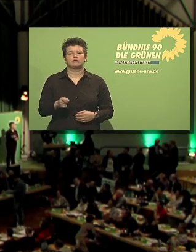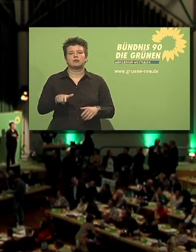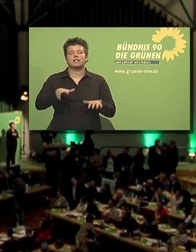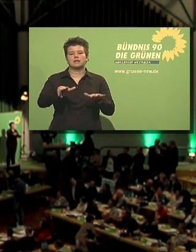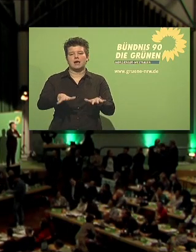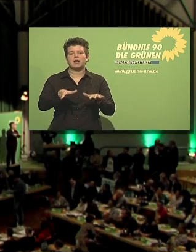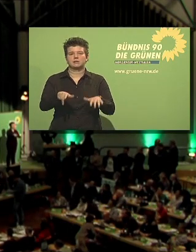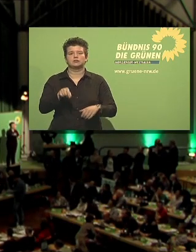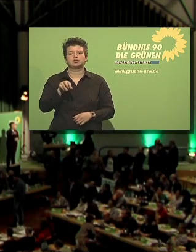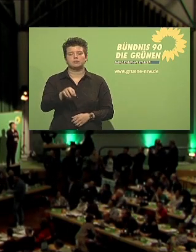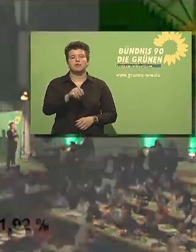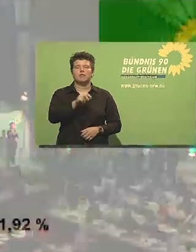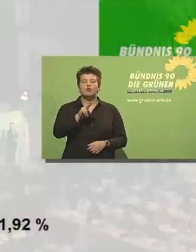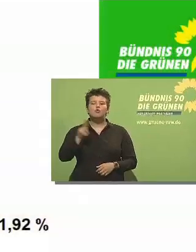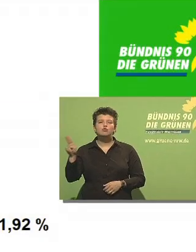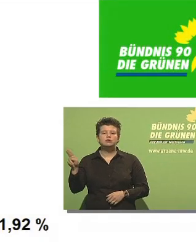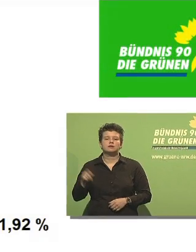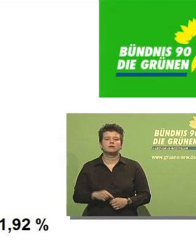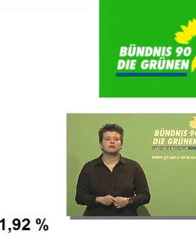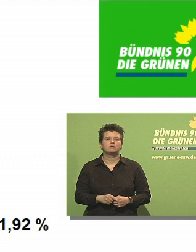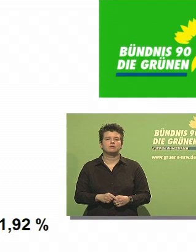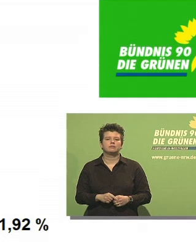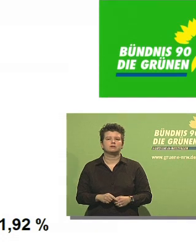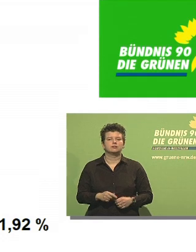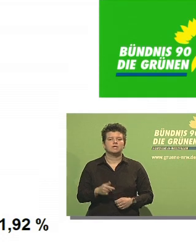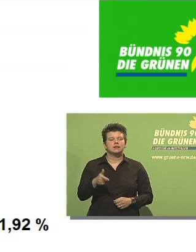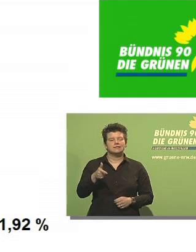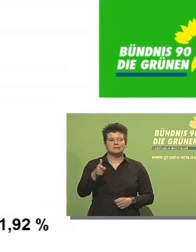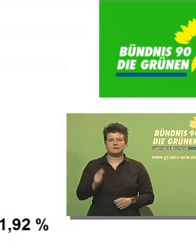und 135 Stimmen für Katharina Dröge.